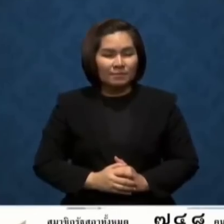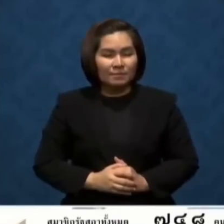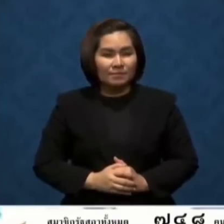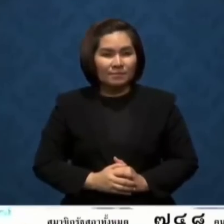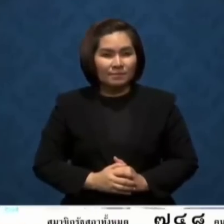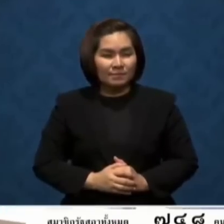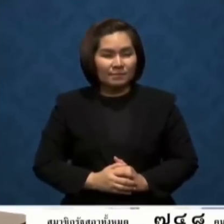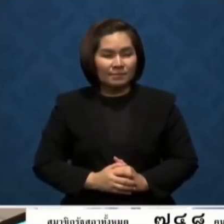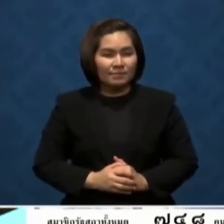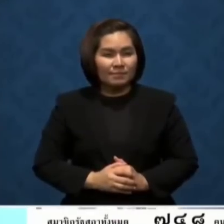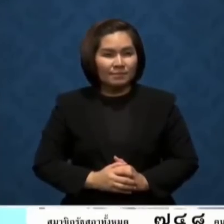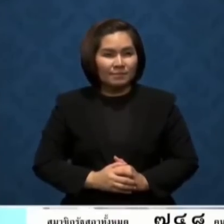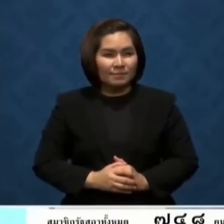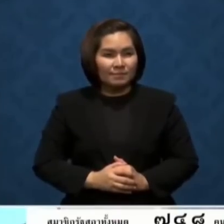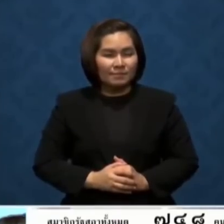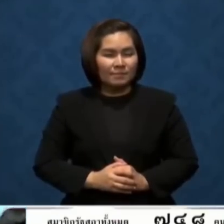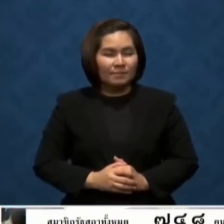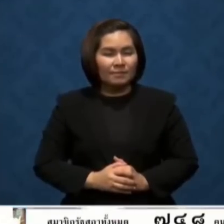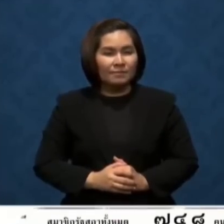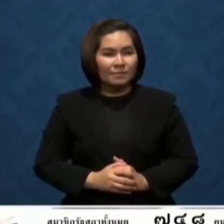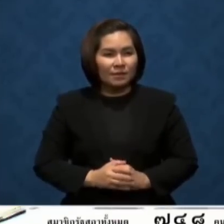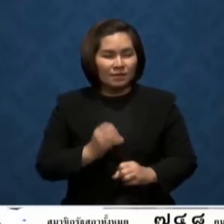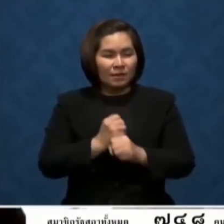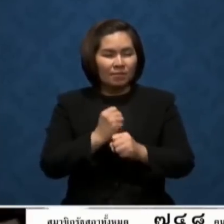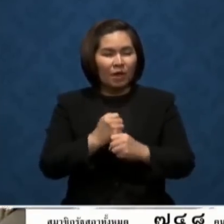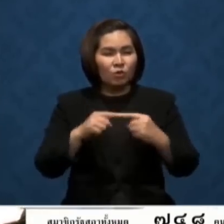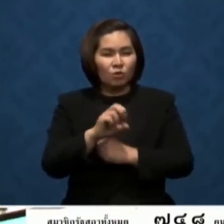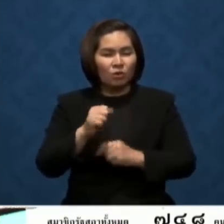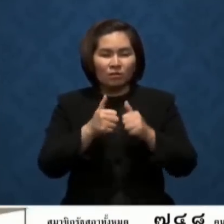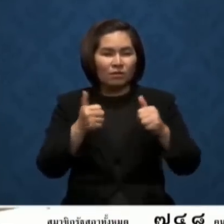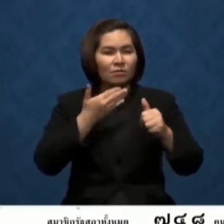ได้ทำหน้าที่เป็นสมาชิกของสภานี้ด้วยจะต่อมาครับขอบคุณมากครับ